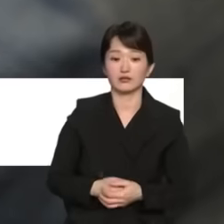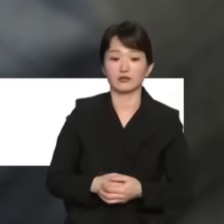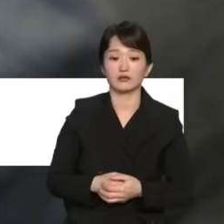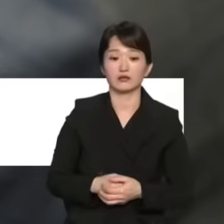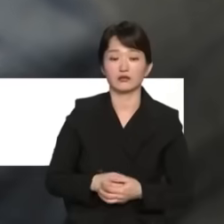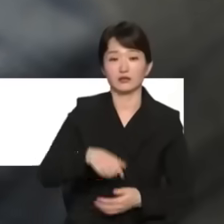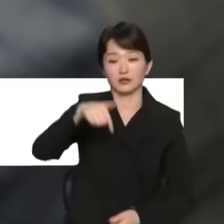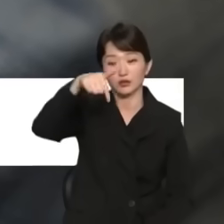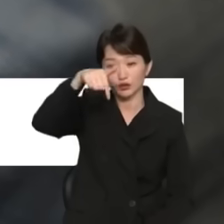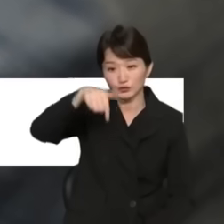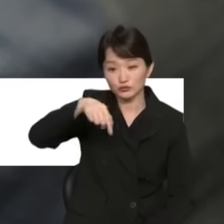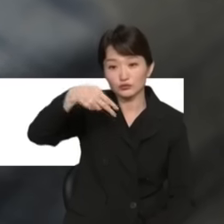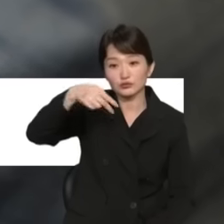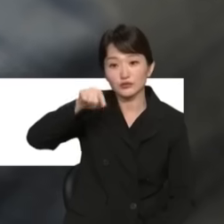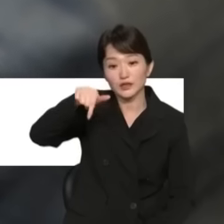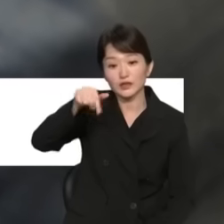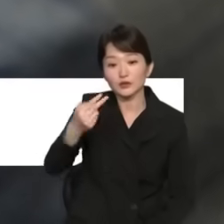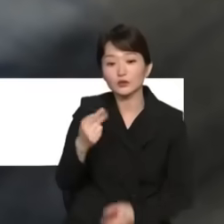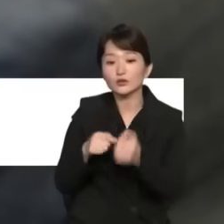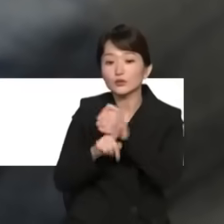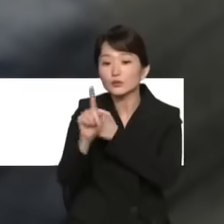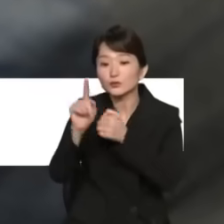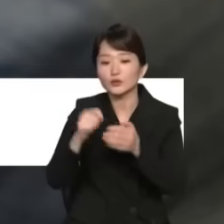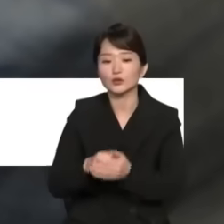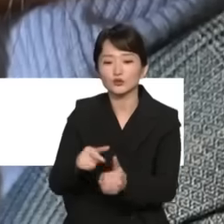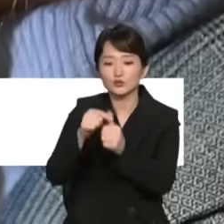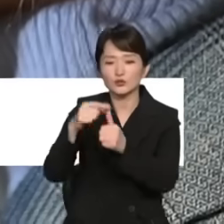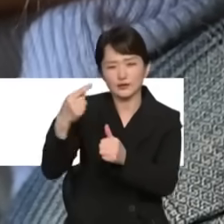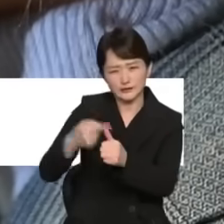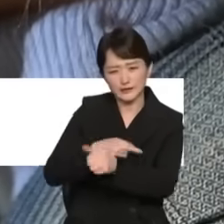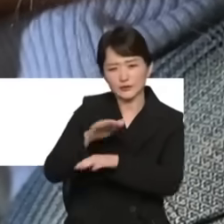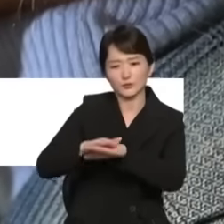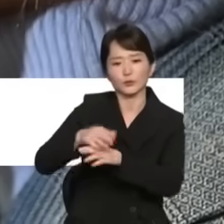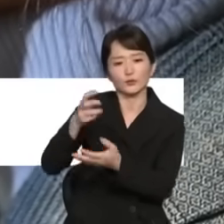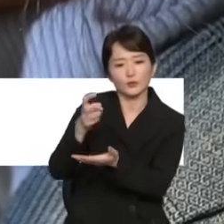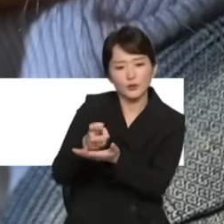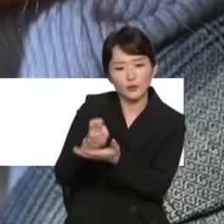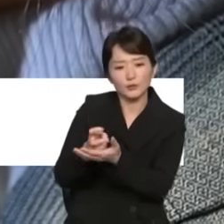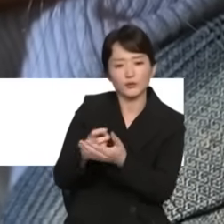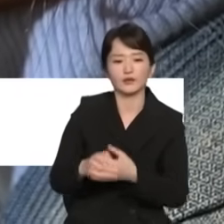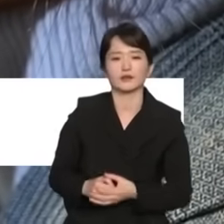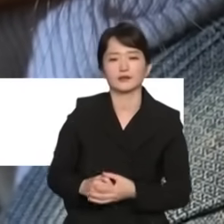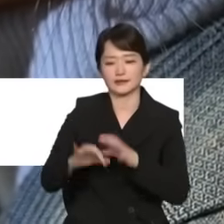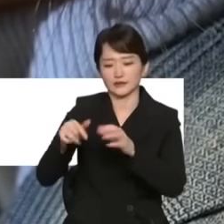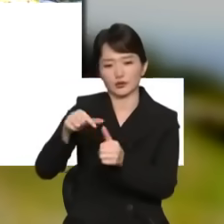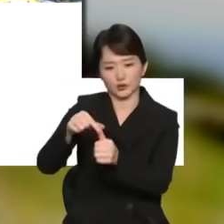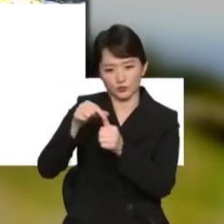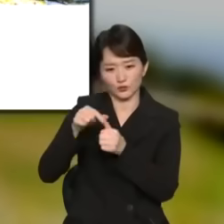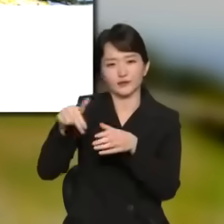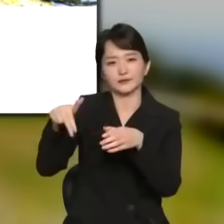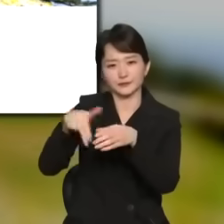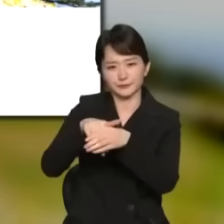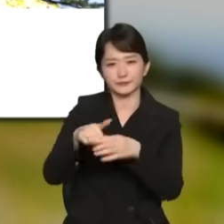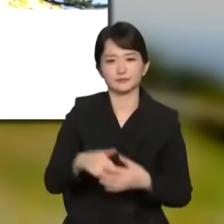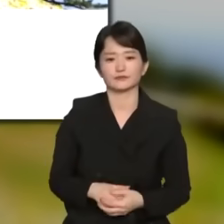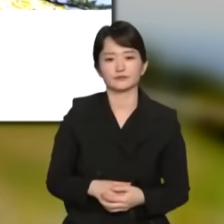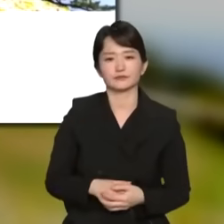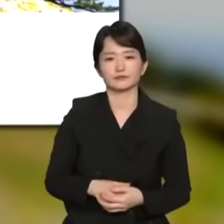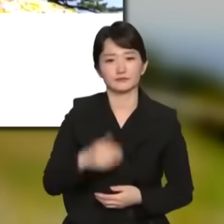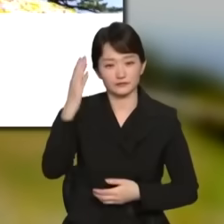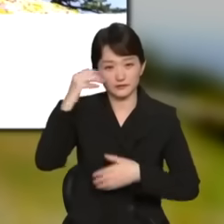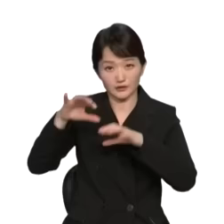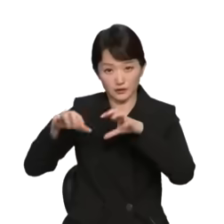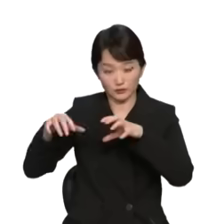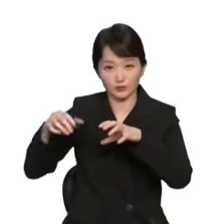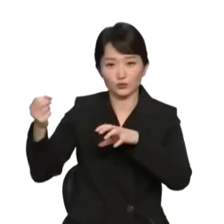것이 구세자연농법이라고 해서 세상을 구한다는 구세가 세상을 구한다는 종교거든요. 구세교는 우리나라뿐